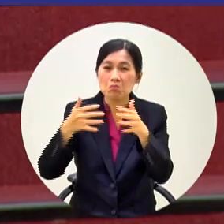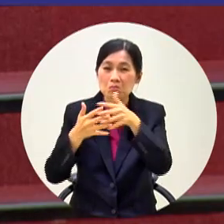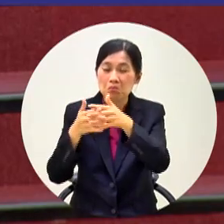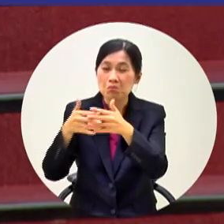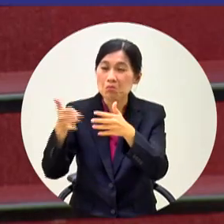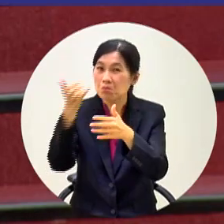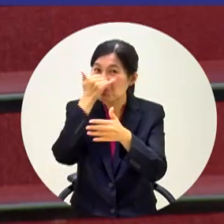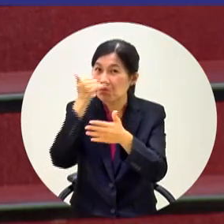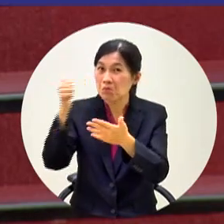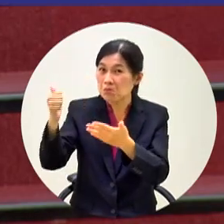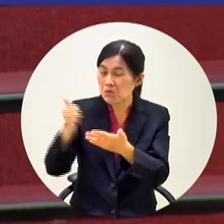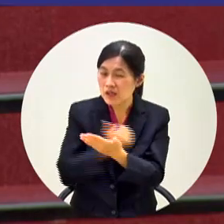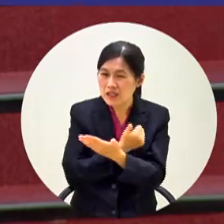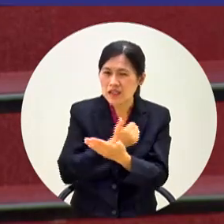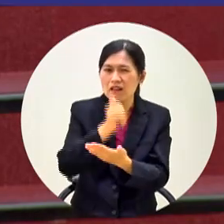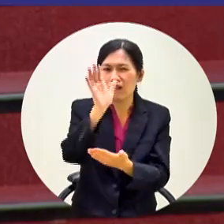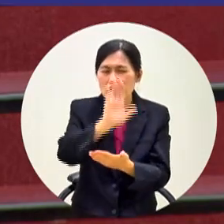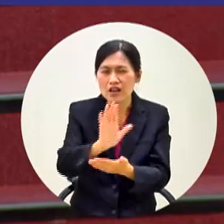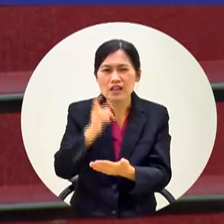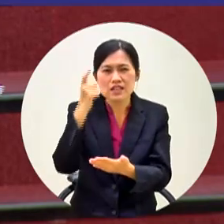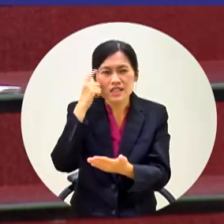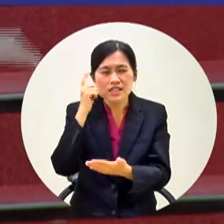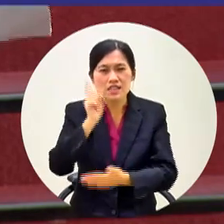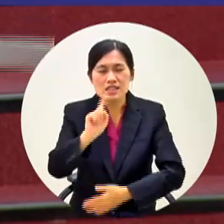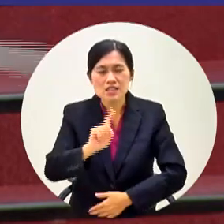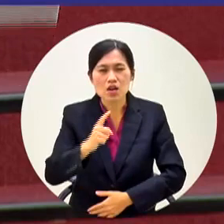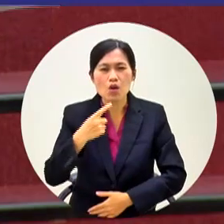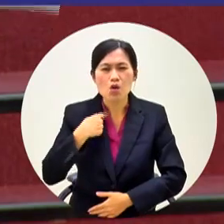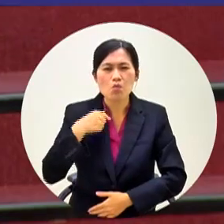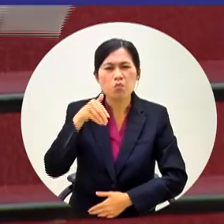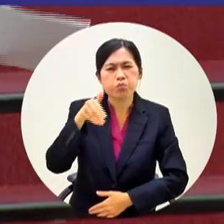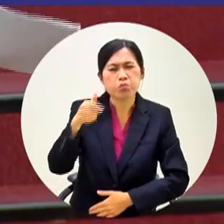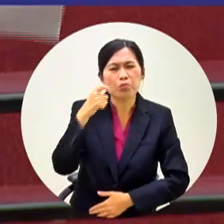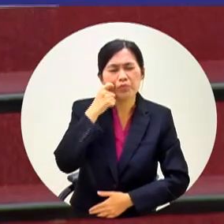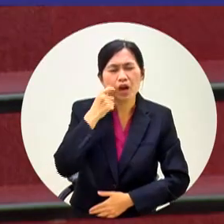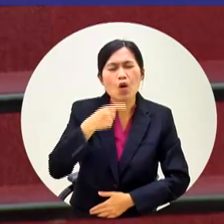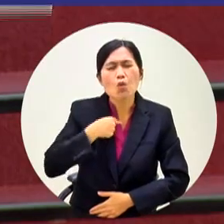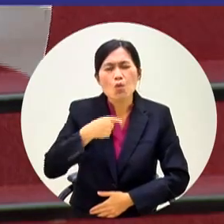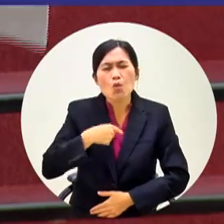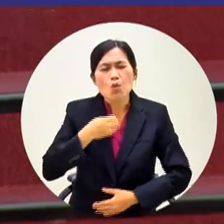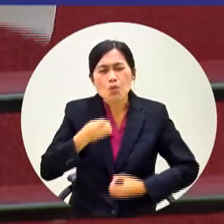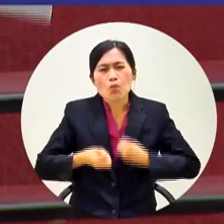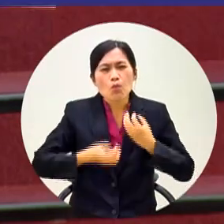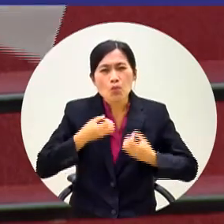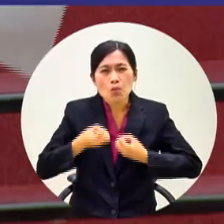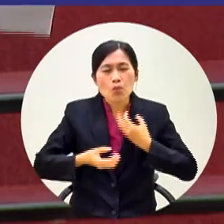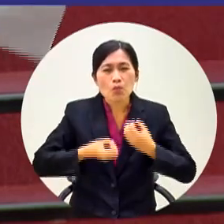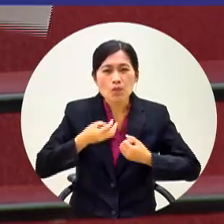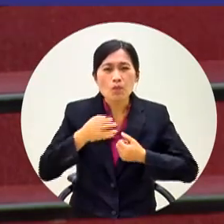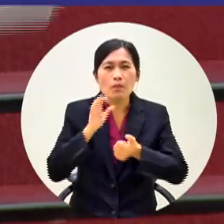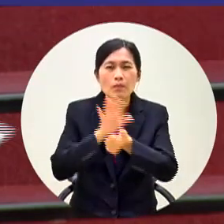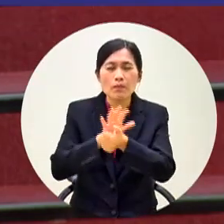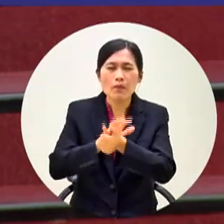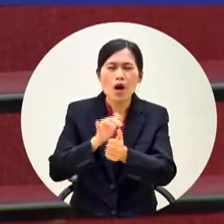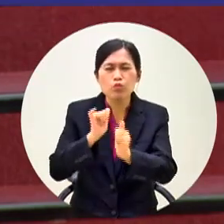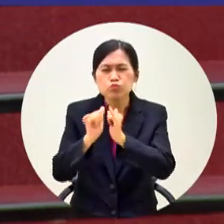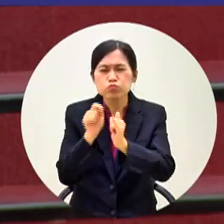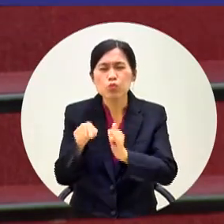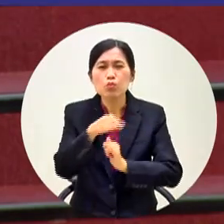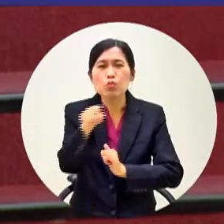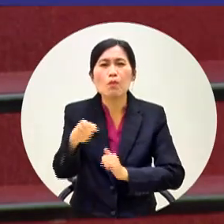们在高雄市无力去阻止，我们充分的去表达我们所有市民不愿意吃莱克多巴胺的意